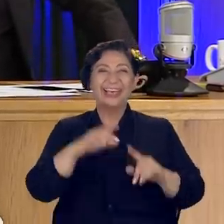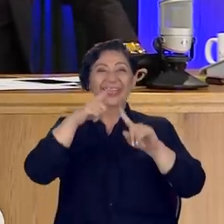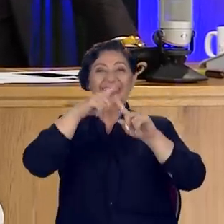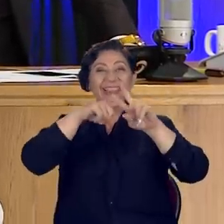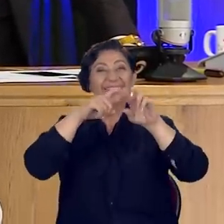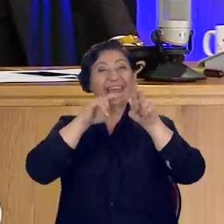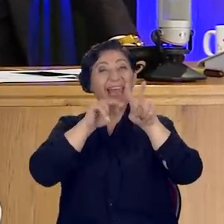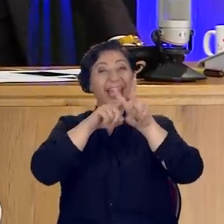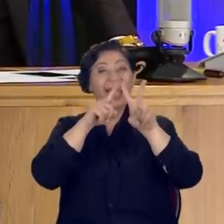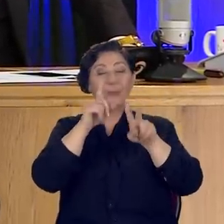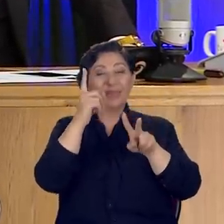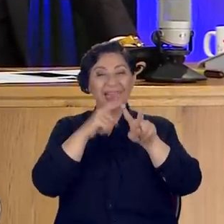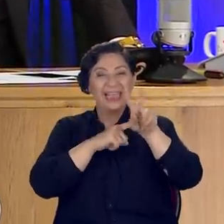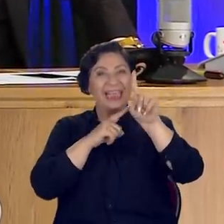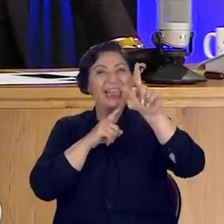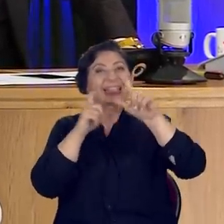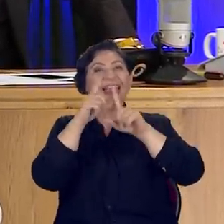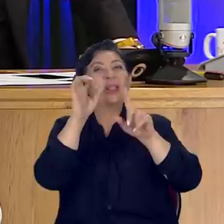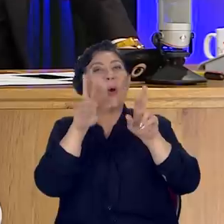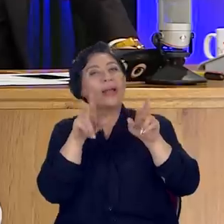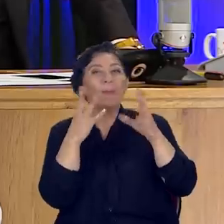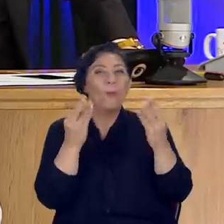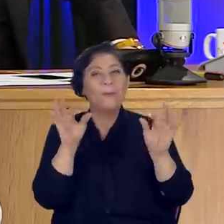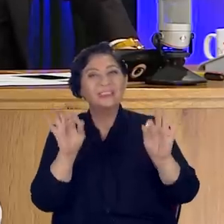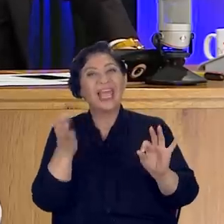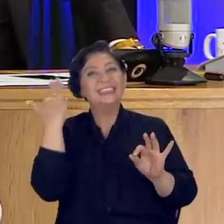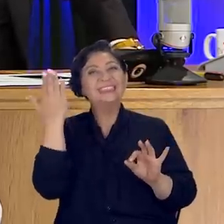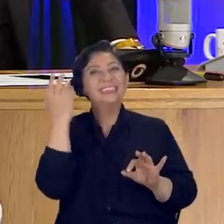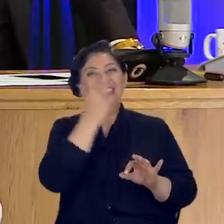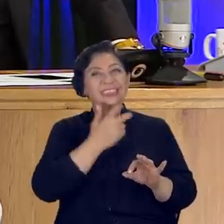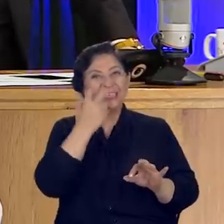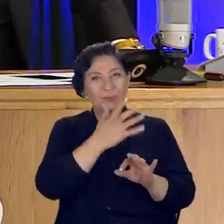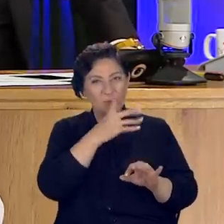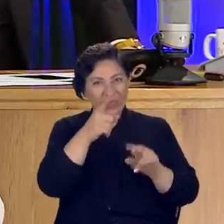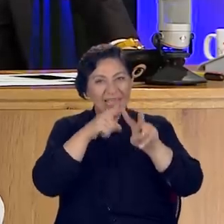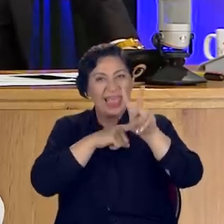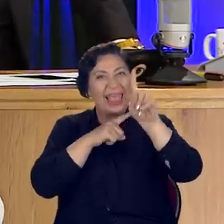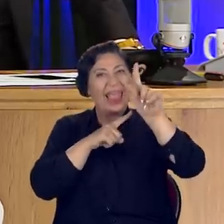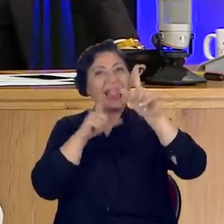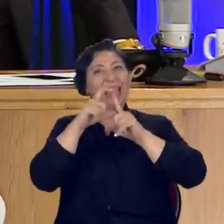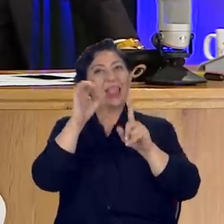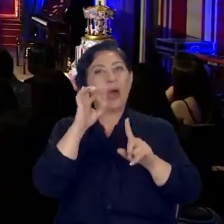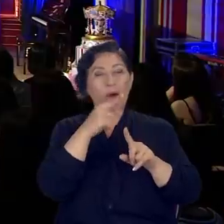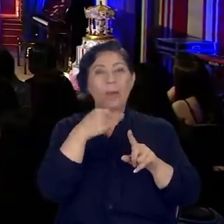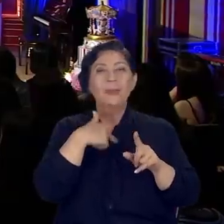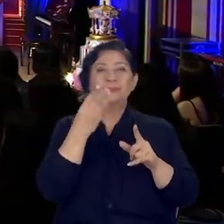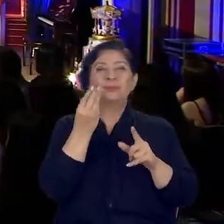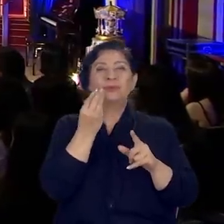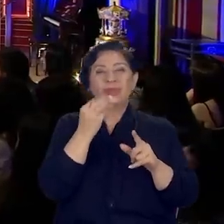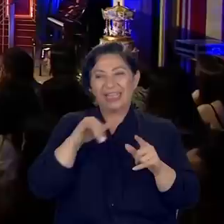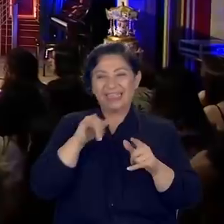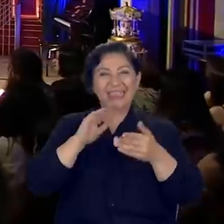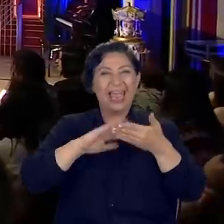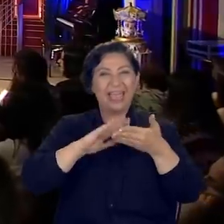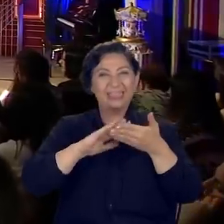Tarkan'da hafif yıl dolaşma görüyorum, yıl dolaşma. Biliyorsunuz bir yıl domuz vardır bizim. Benim de çok